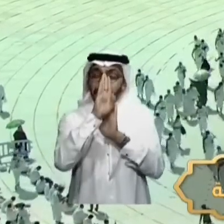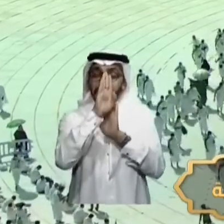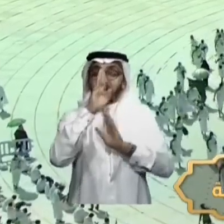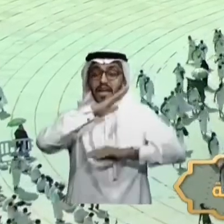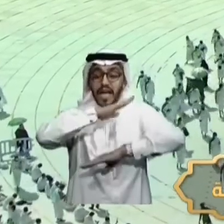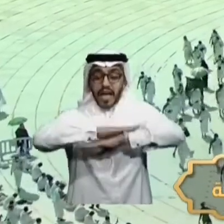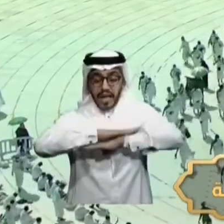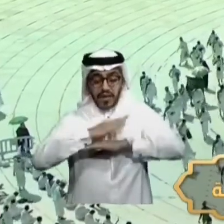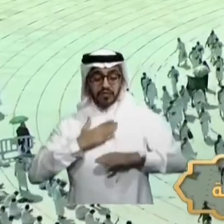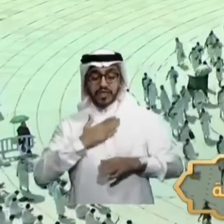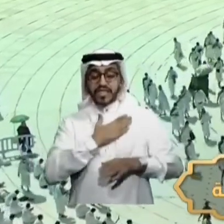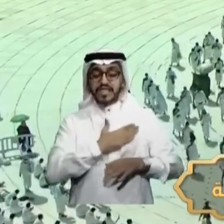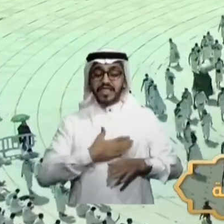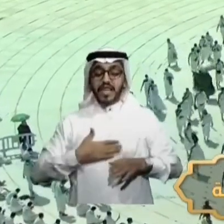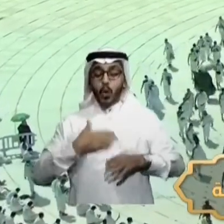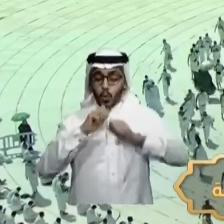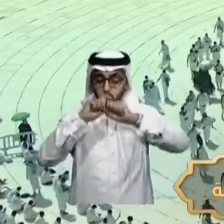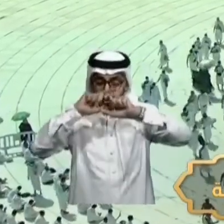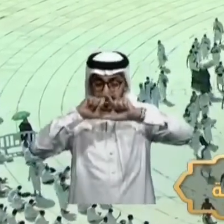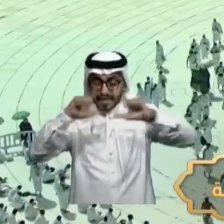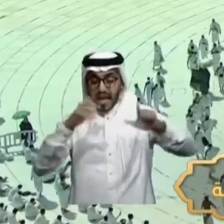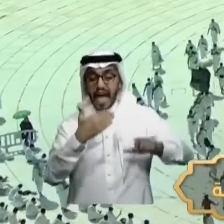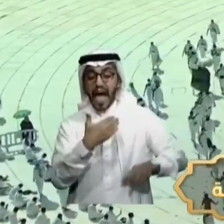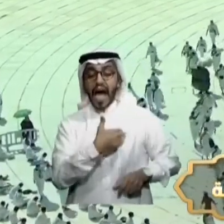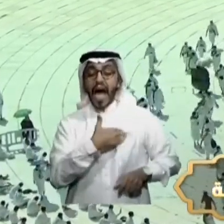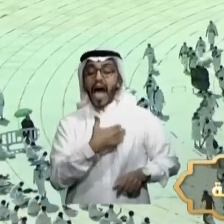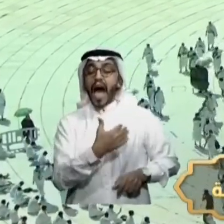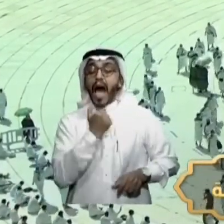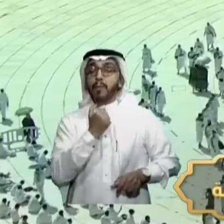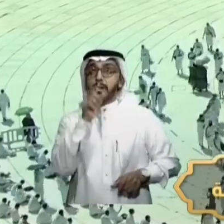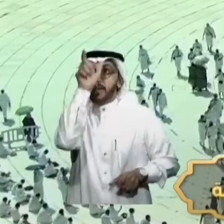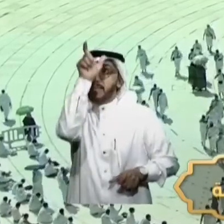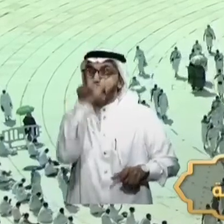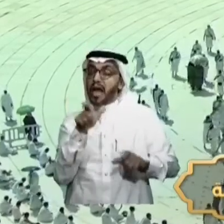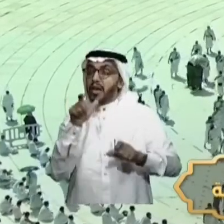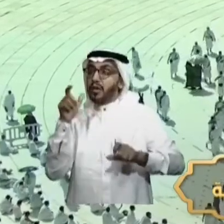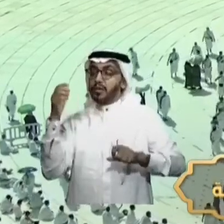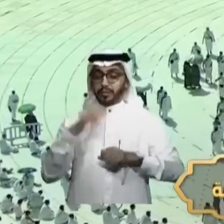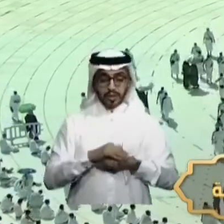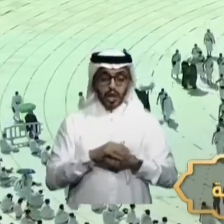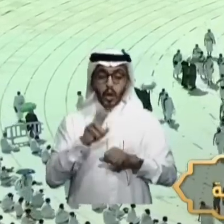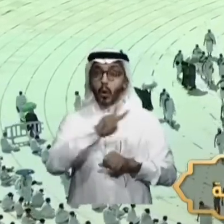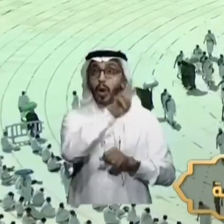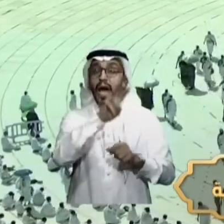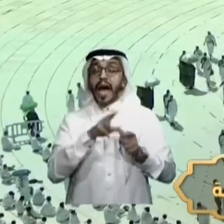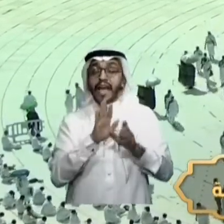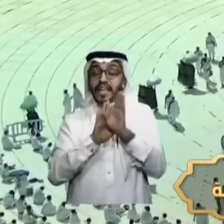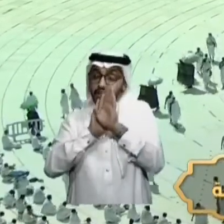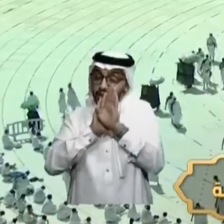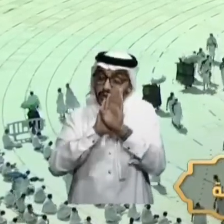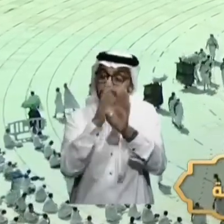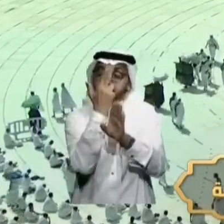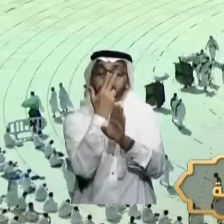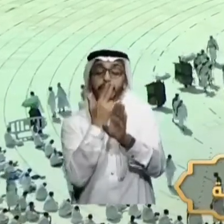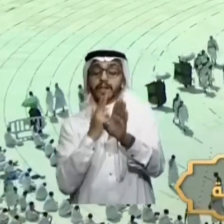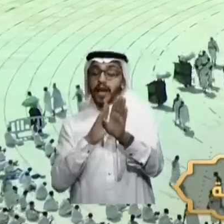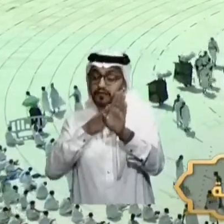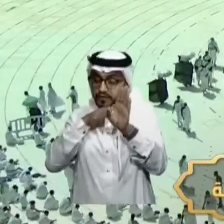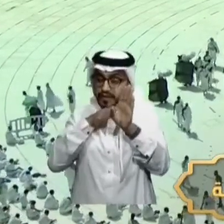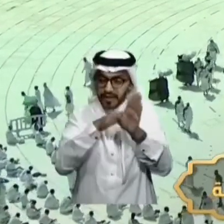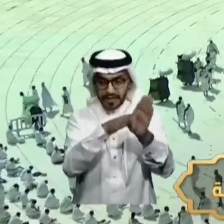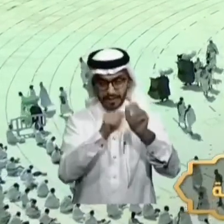المشاعر الرقيقة وصفوة الإيمان الهتان وقنة الإحسان